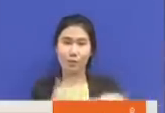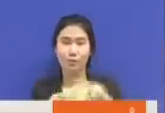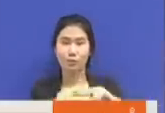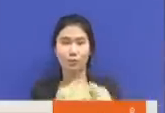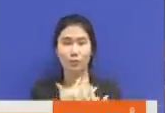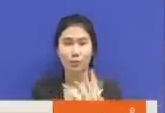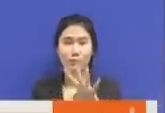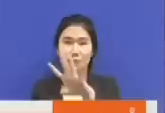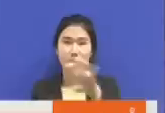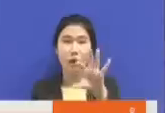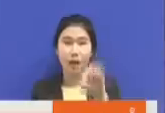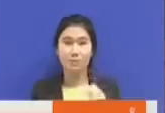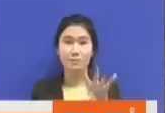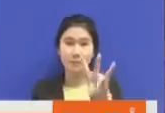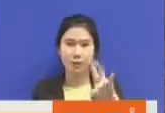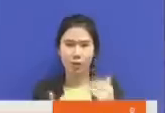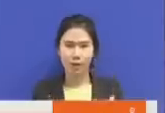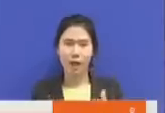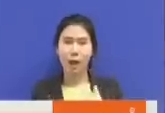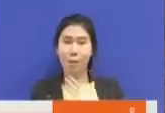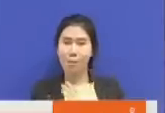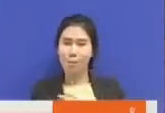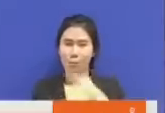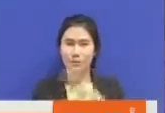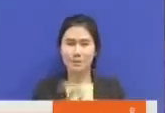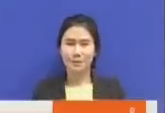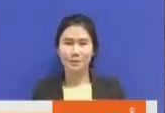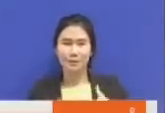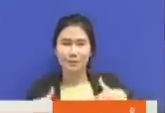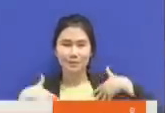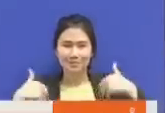เพรียงกันมากผมดีใจนะครับอ่ะ